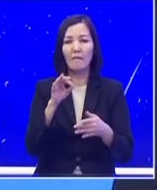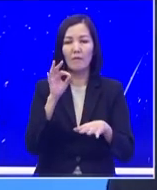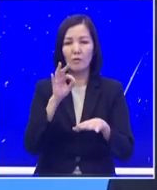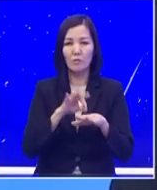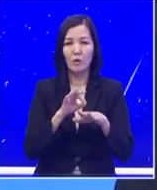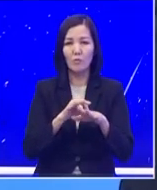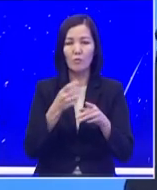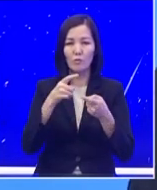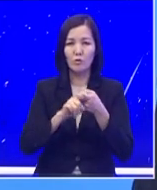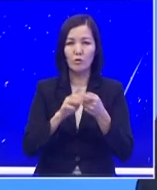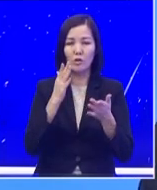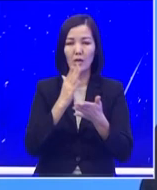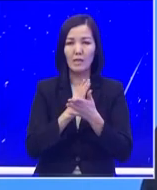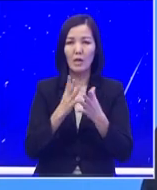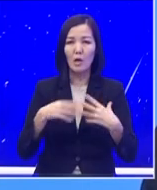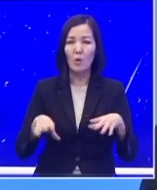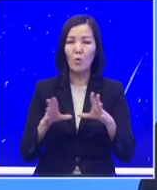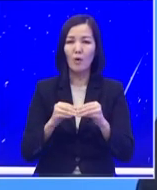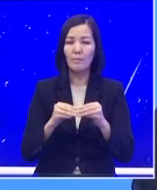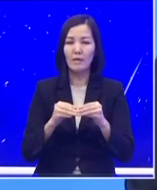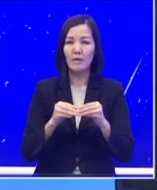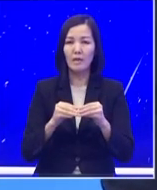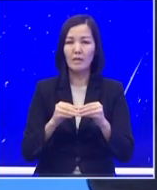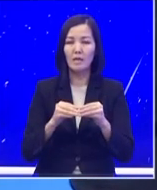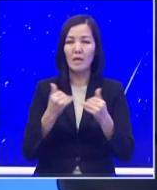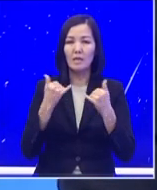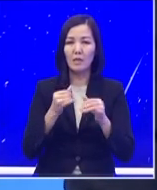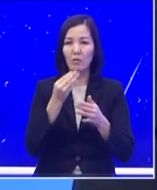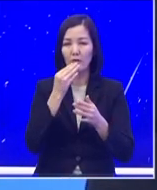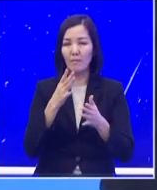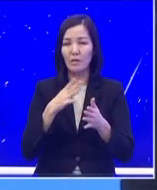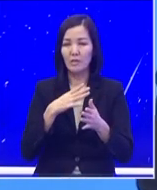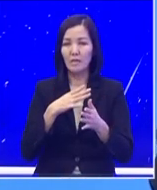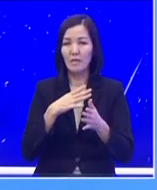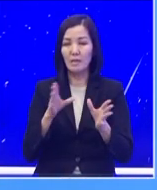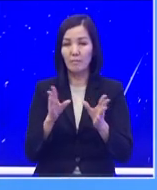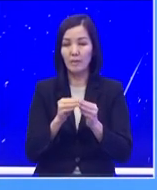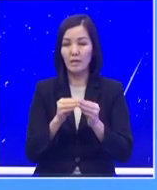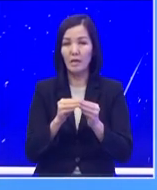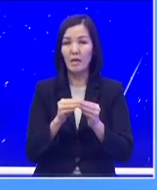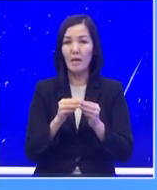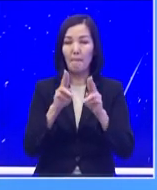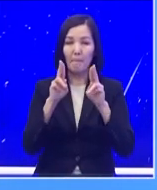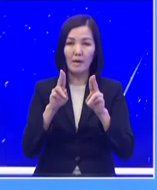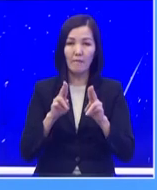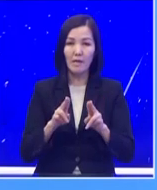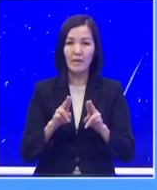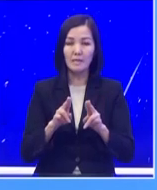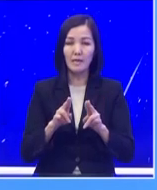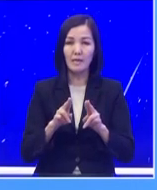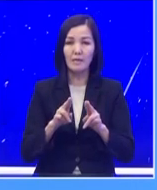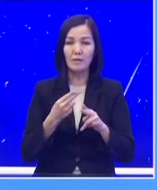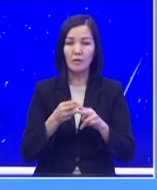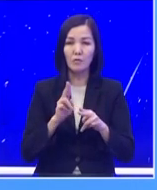барған қоғамдық тамақтану мекемесінде болған. Осыған байланысты белгіленген тәртіпке сәйкес, оған және сол уақытта